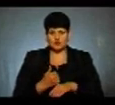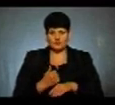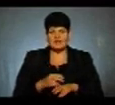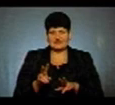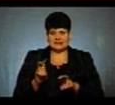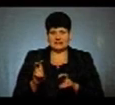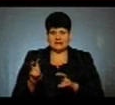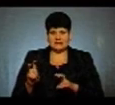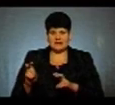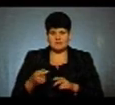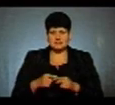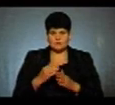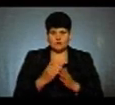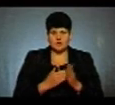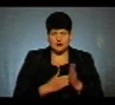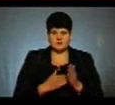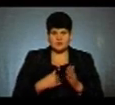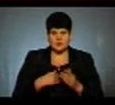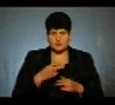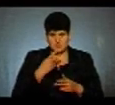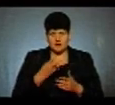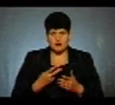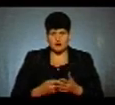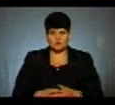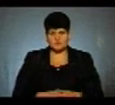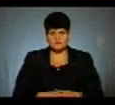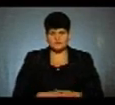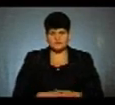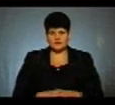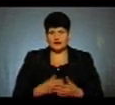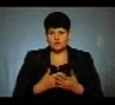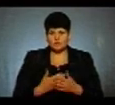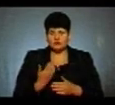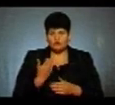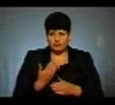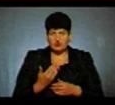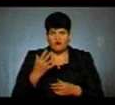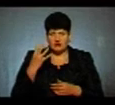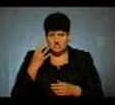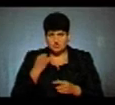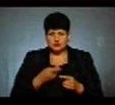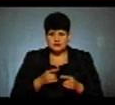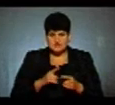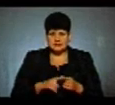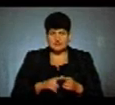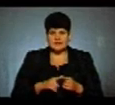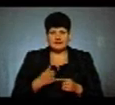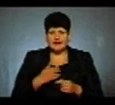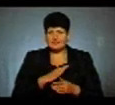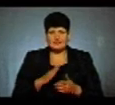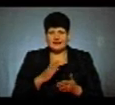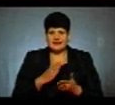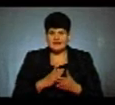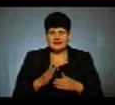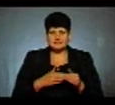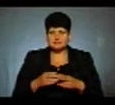теми цієї програми я переглянула. Тобто ви вважаєте, що цей предмет... Я не є фахівцем з